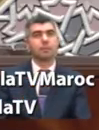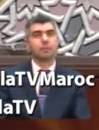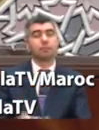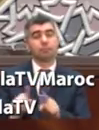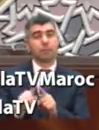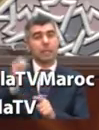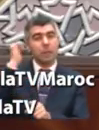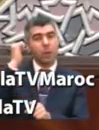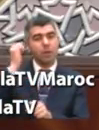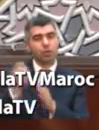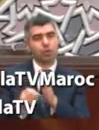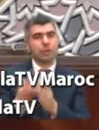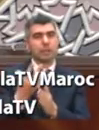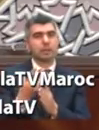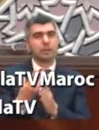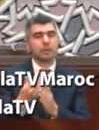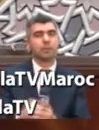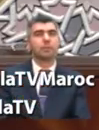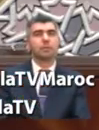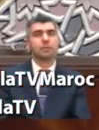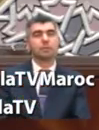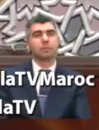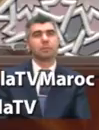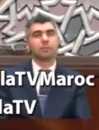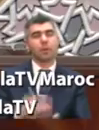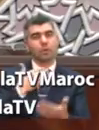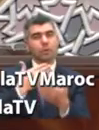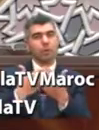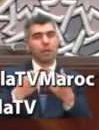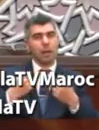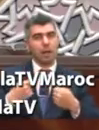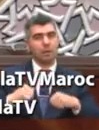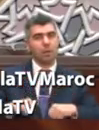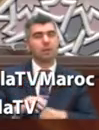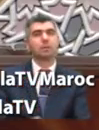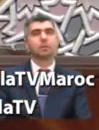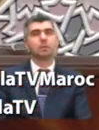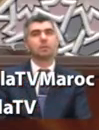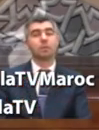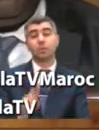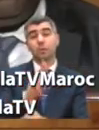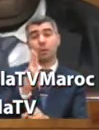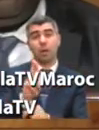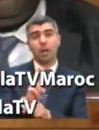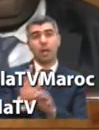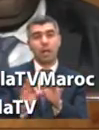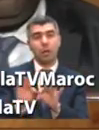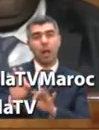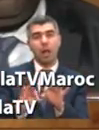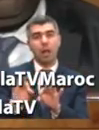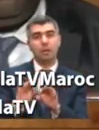التكوين المهني. تفضل سيد النائب. شكرا سيد الرئيس. سيد الوزير، نسائلكم عن الإجراءات